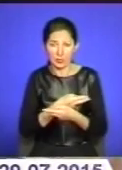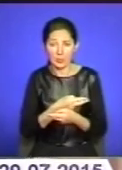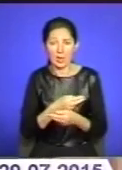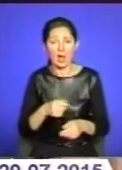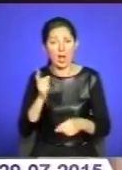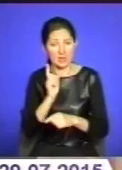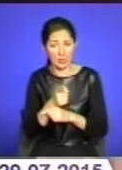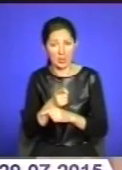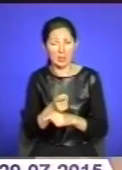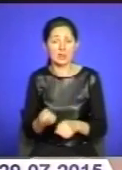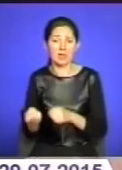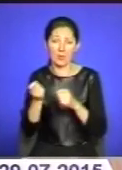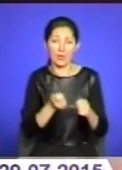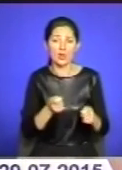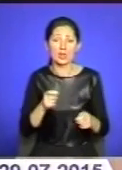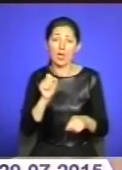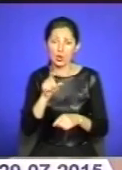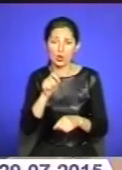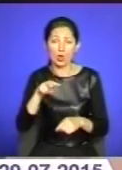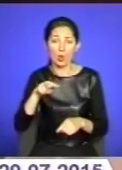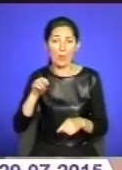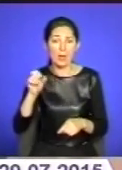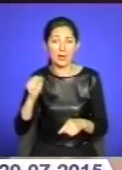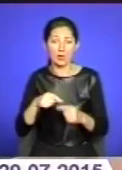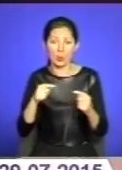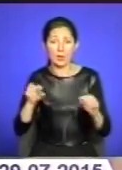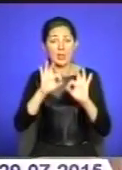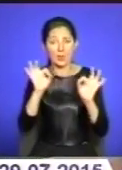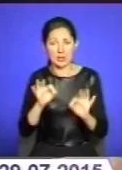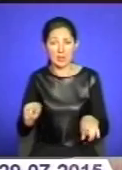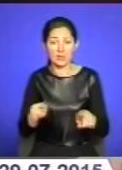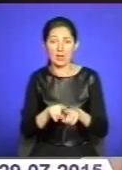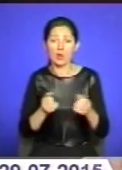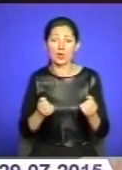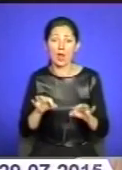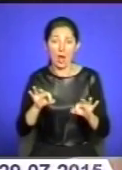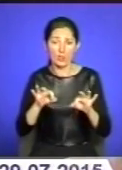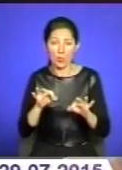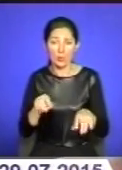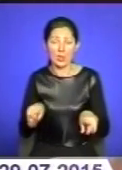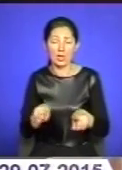вивозити золото, платину, предмети мистецтва, також автомобілі та